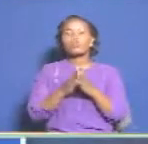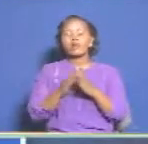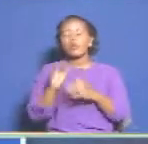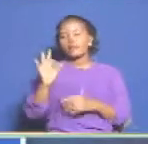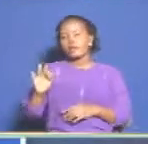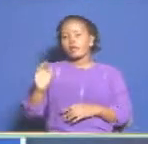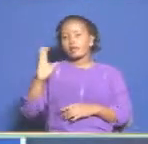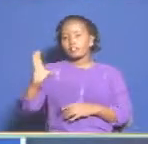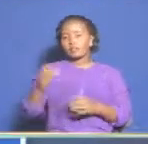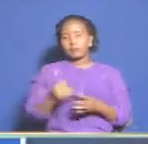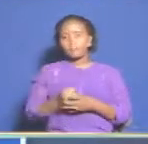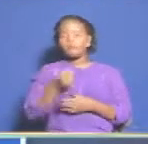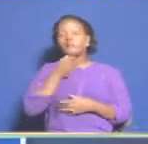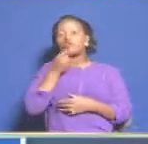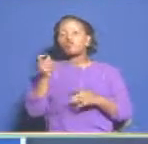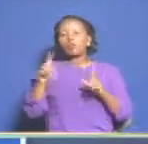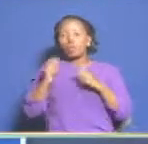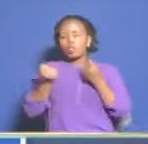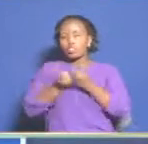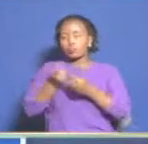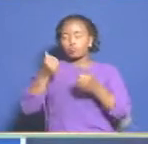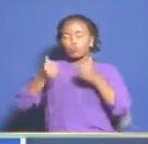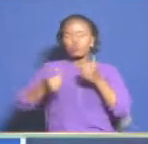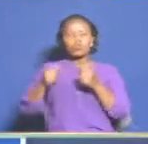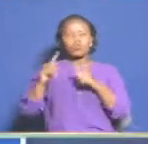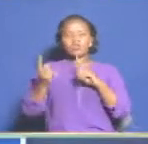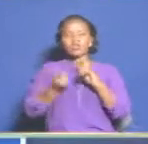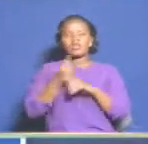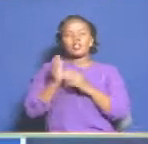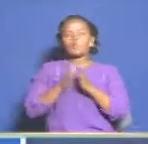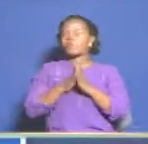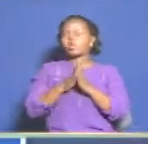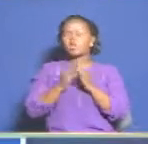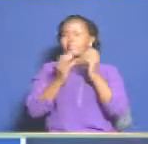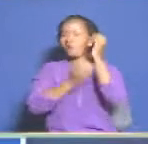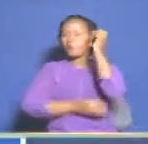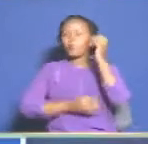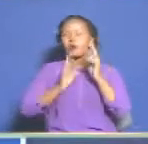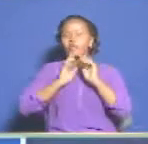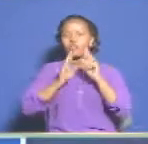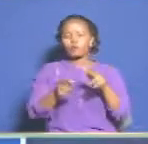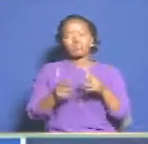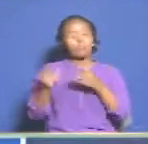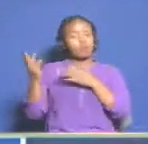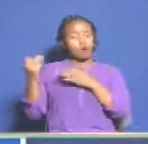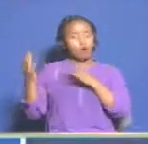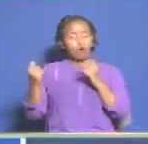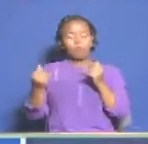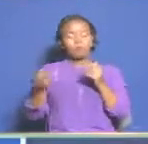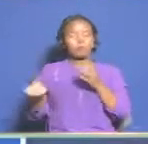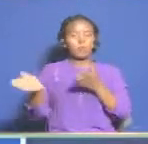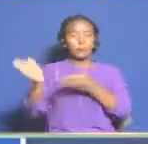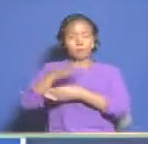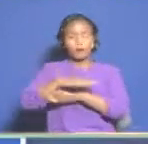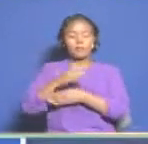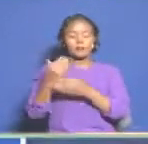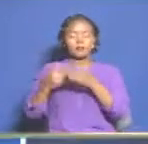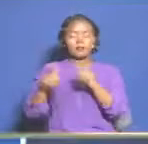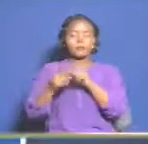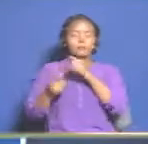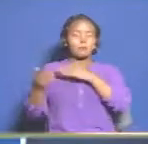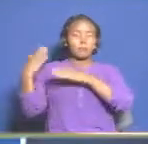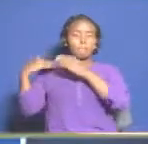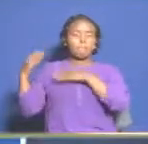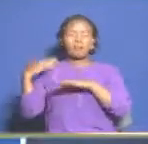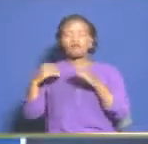Mahia ambao walianza msimu huu kwa matokeo mabaya wanatumaini kurejelea msururu wa misimu ya hapo awali.